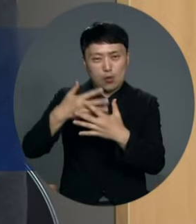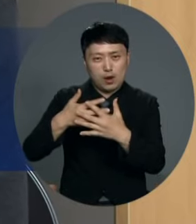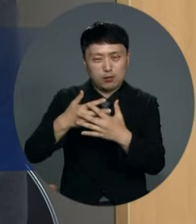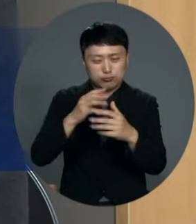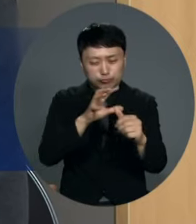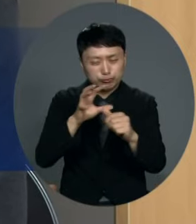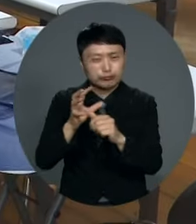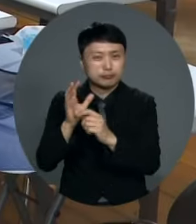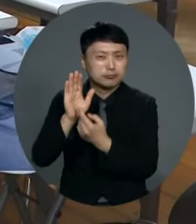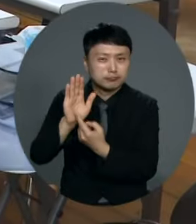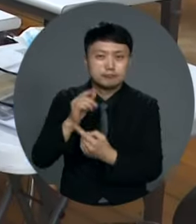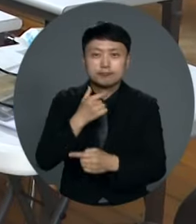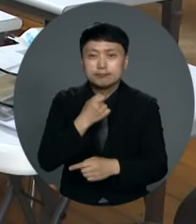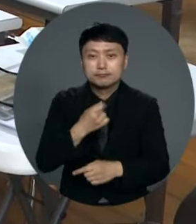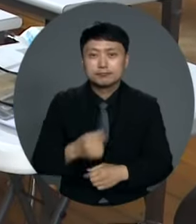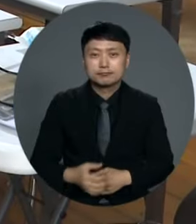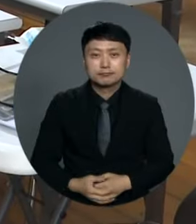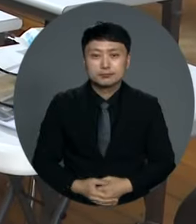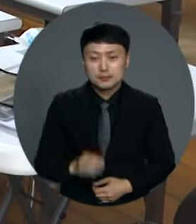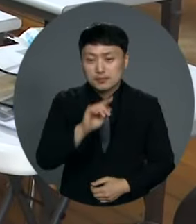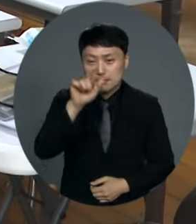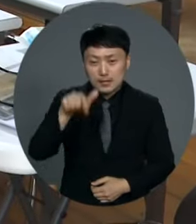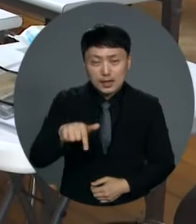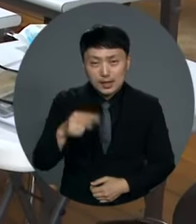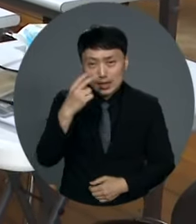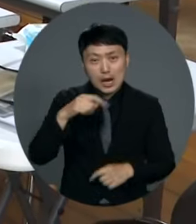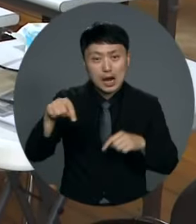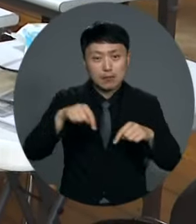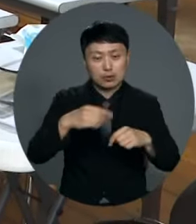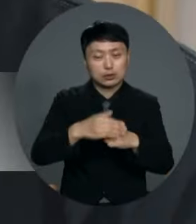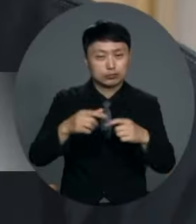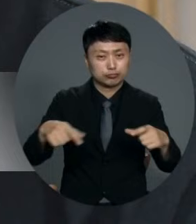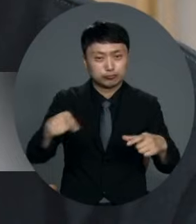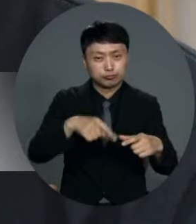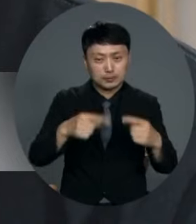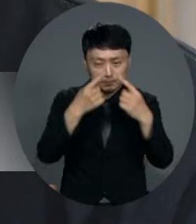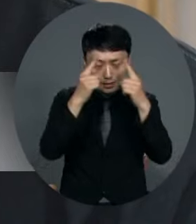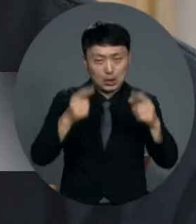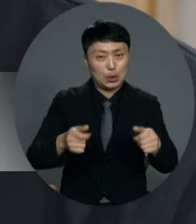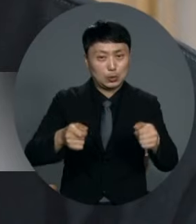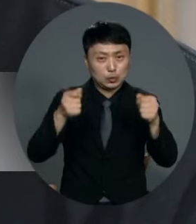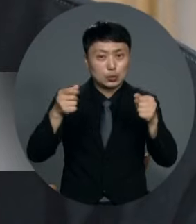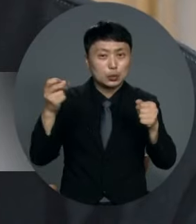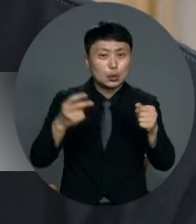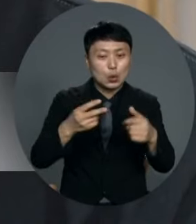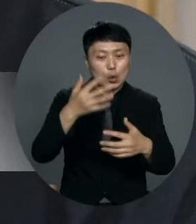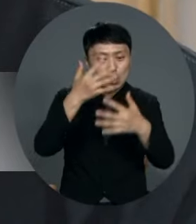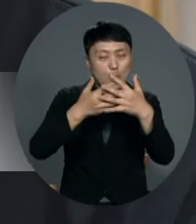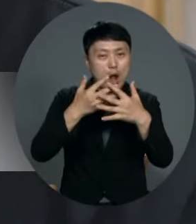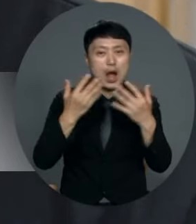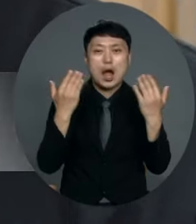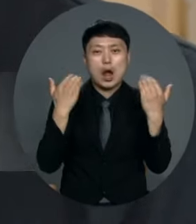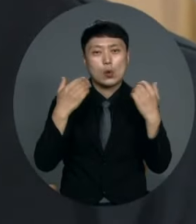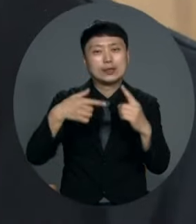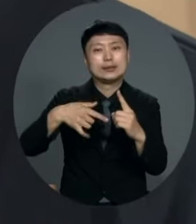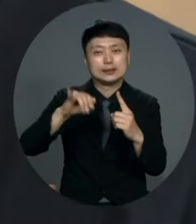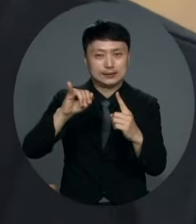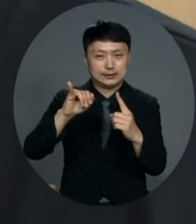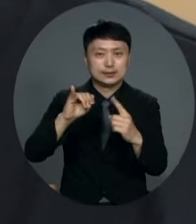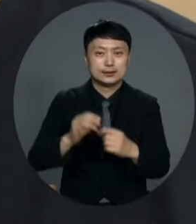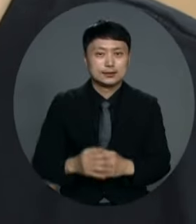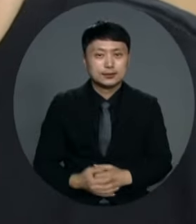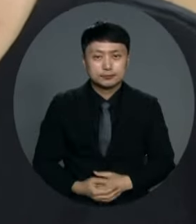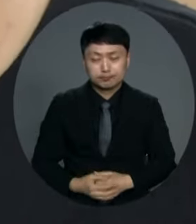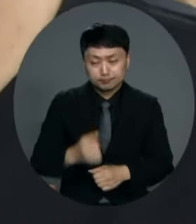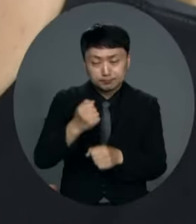싶었던 것 같습니다. 박찬호 감독은 대구에서 대학을 나오고 대구 영화학교 일기 출신입니다.